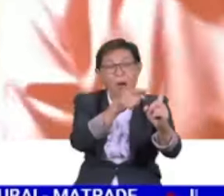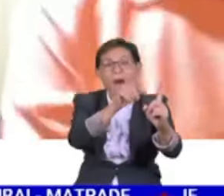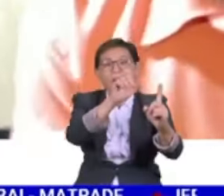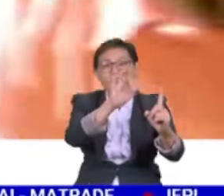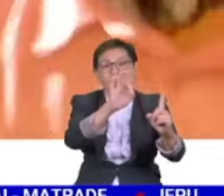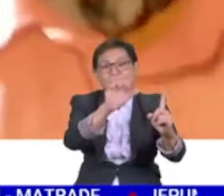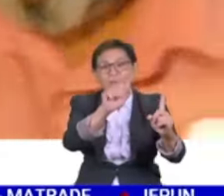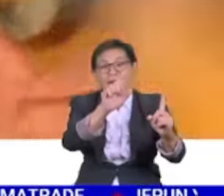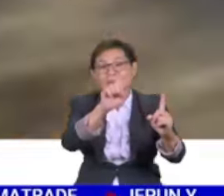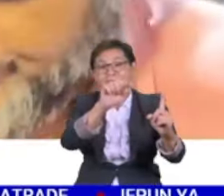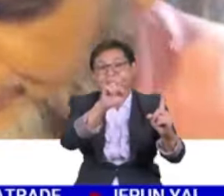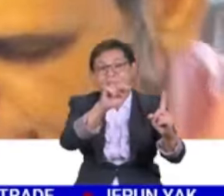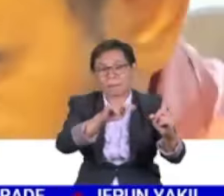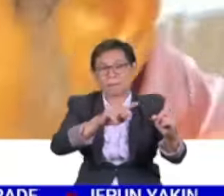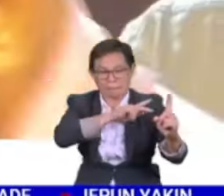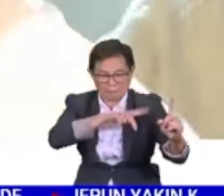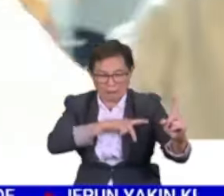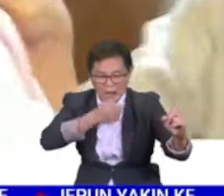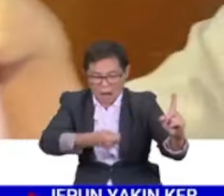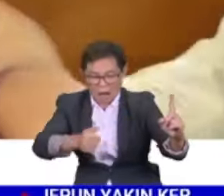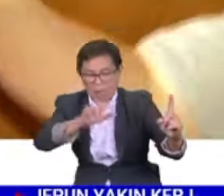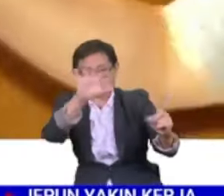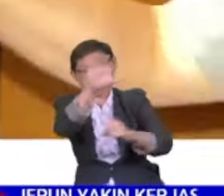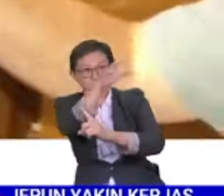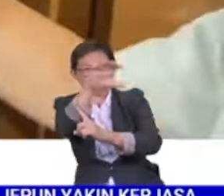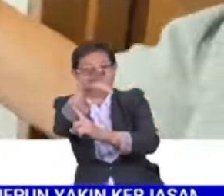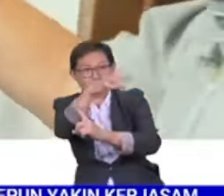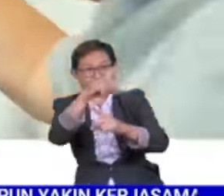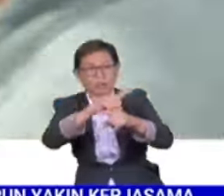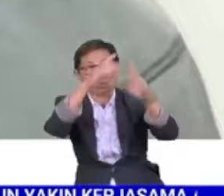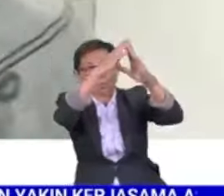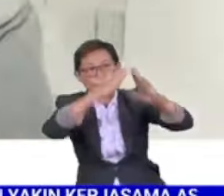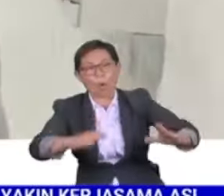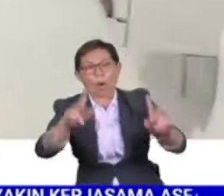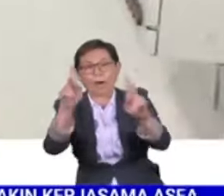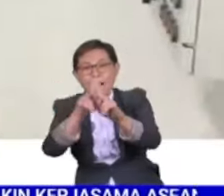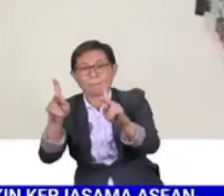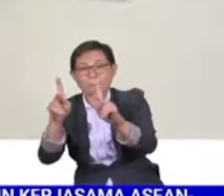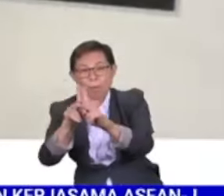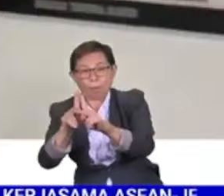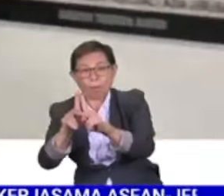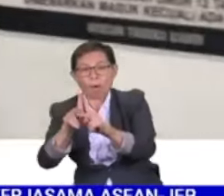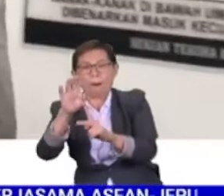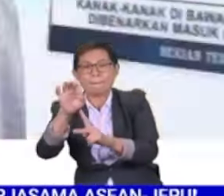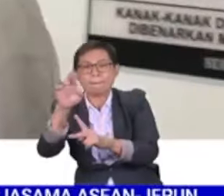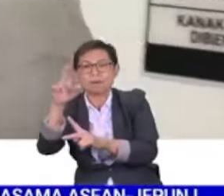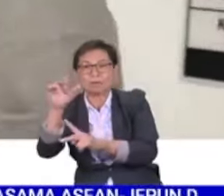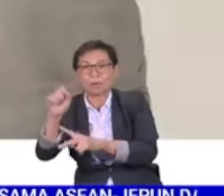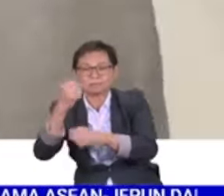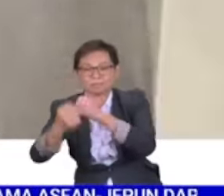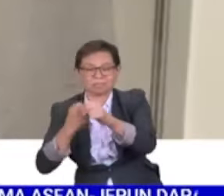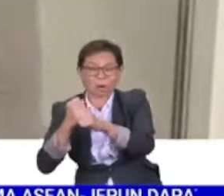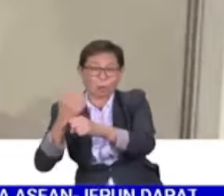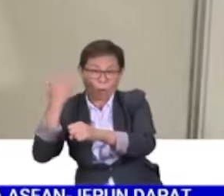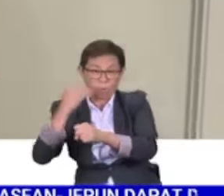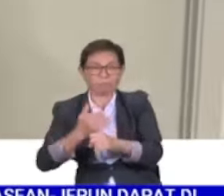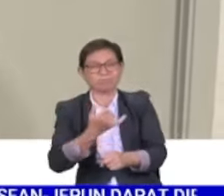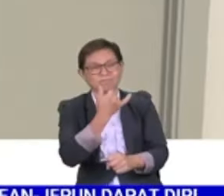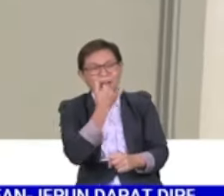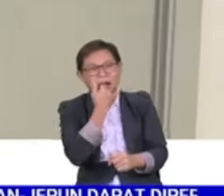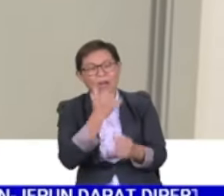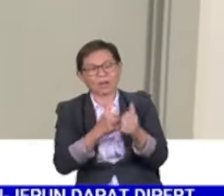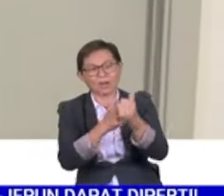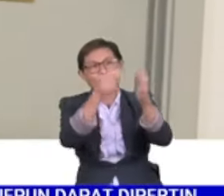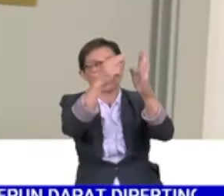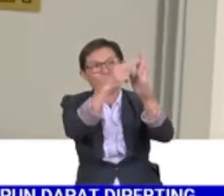Ashfaq Ahmad didakwa memiliki peralatan terbabit di kediamannya di Kampung Dendang Beruas tahun lalu. Ia merupakan kesalahan